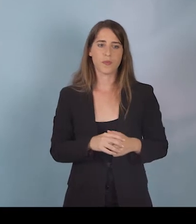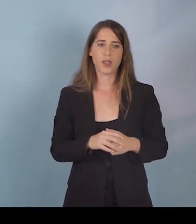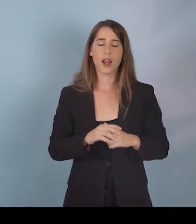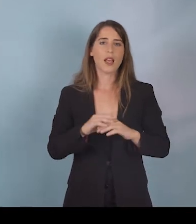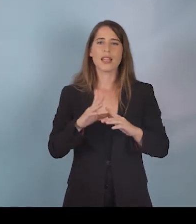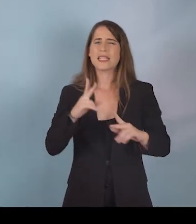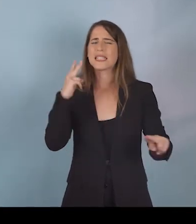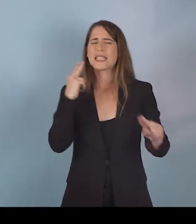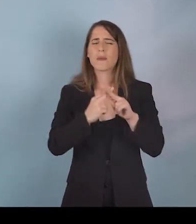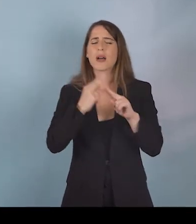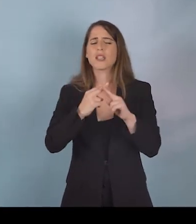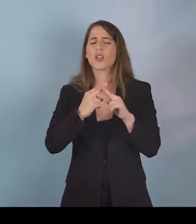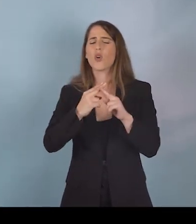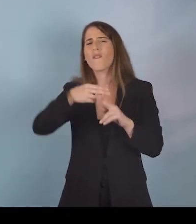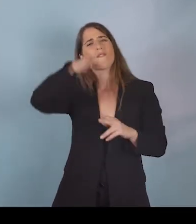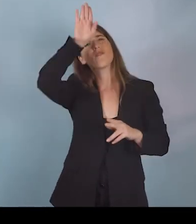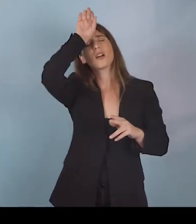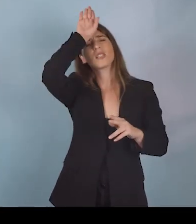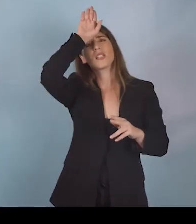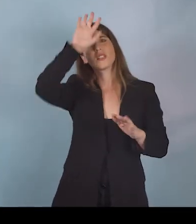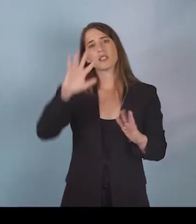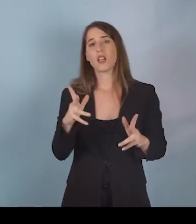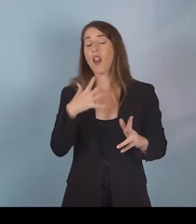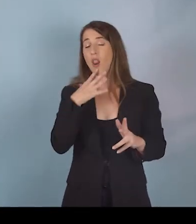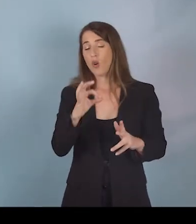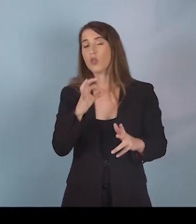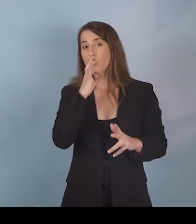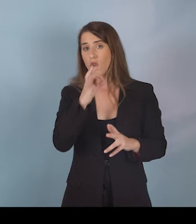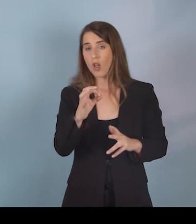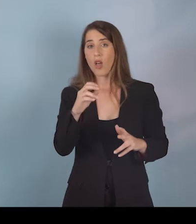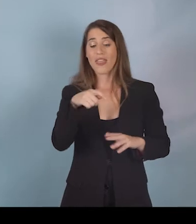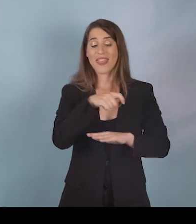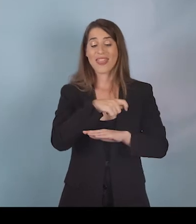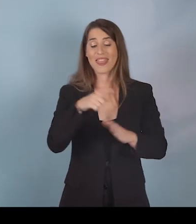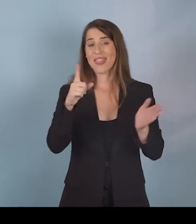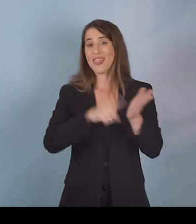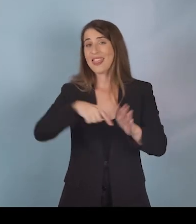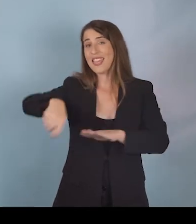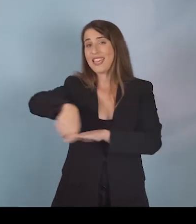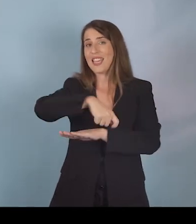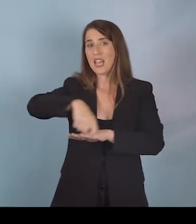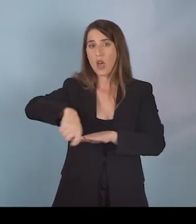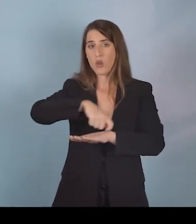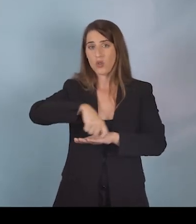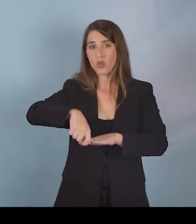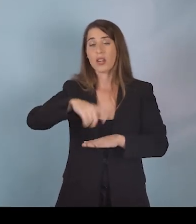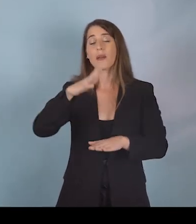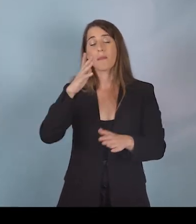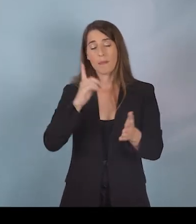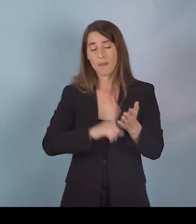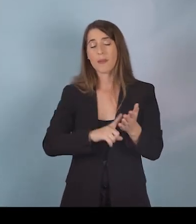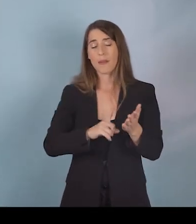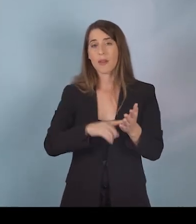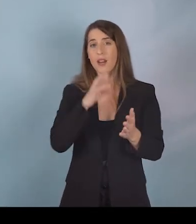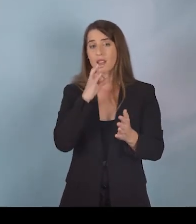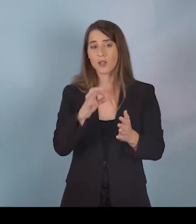ανθρώπων. Πέρα όμως από αυτό, το πιο μεγάλο διακύβευμα, και σας το λέω γιατί η δικαιοσύνη είναι ένας χώρος που εκ των